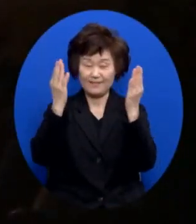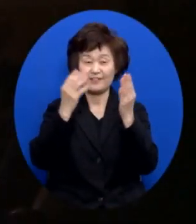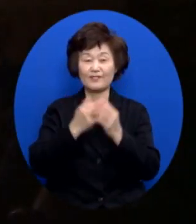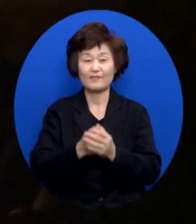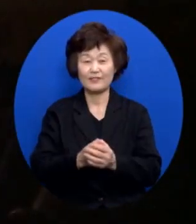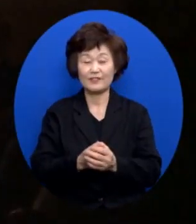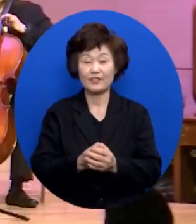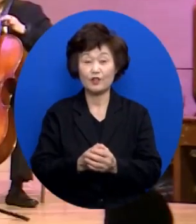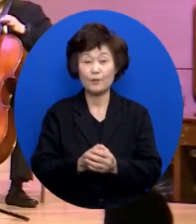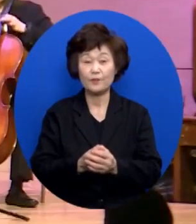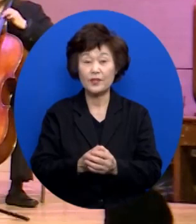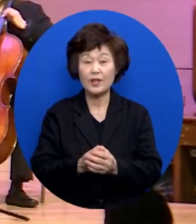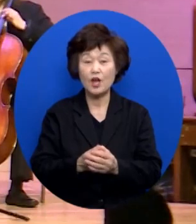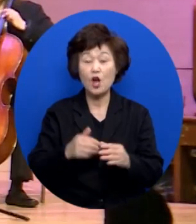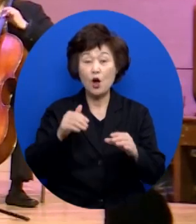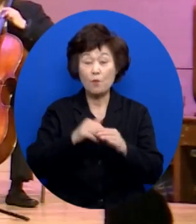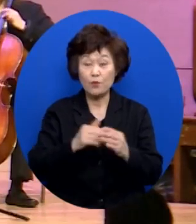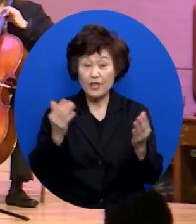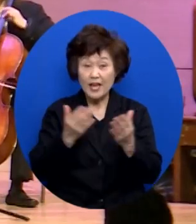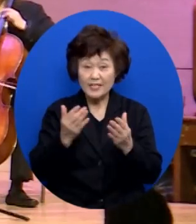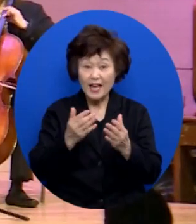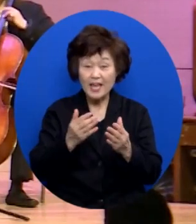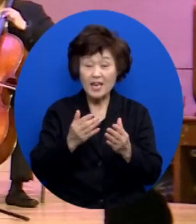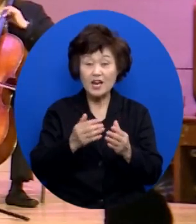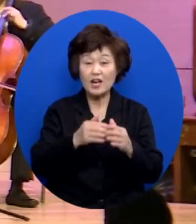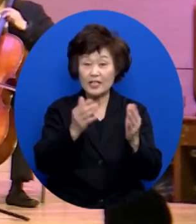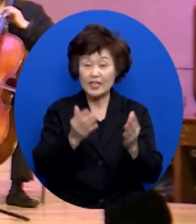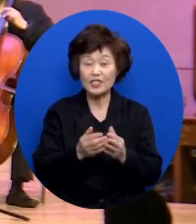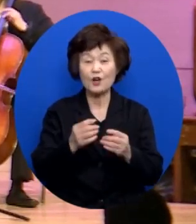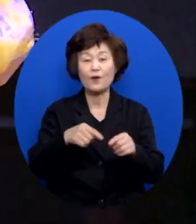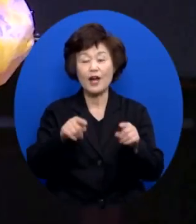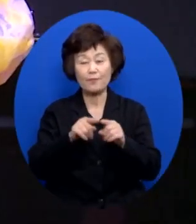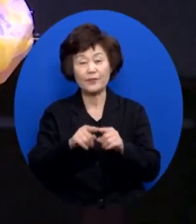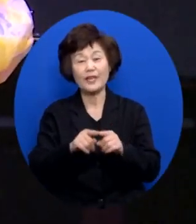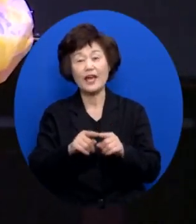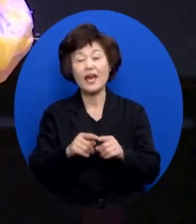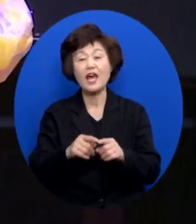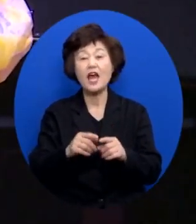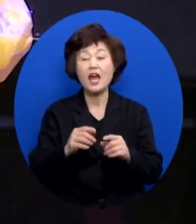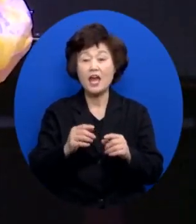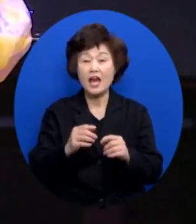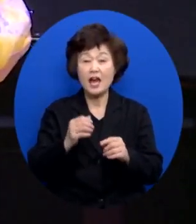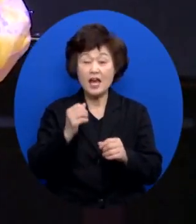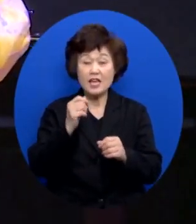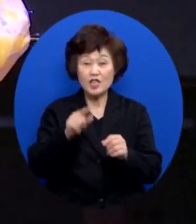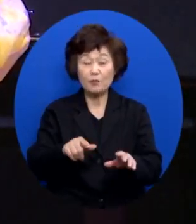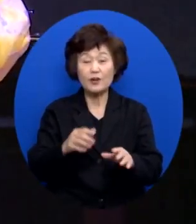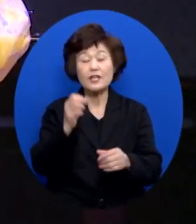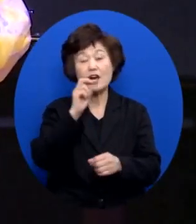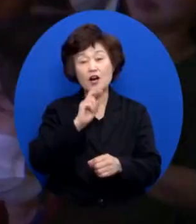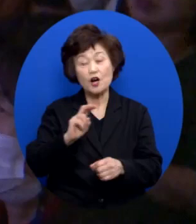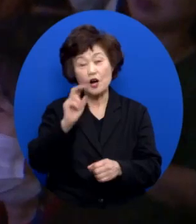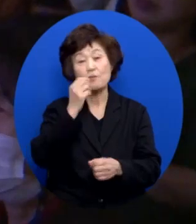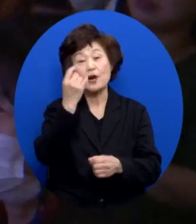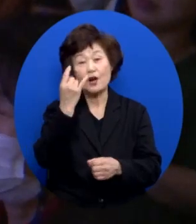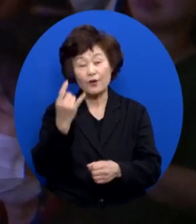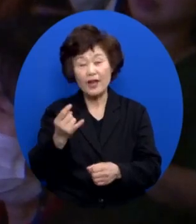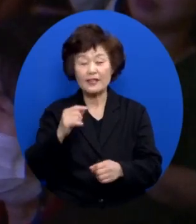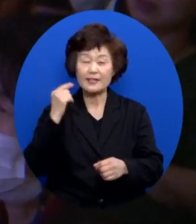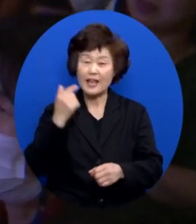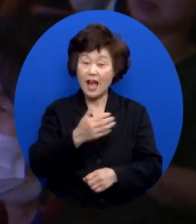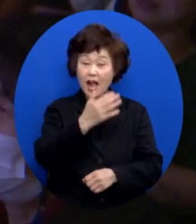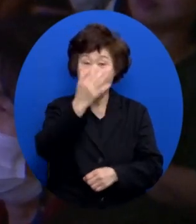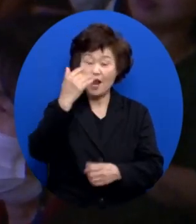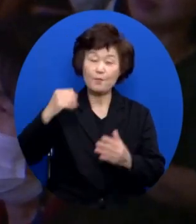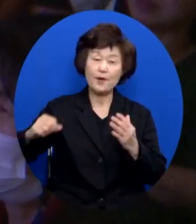안산 소망의 교회 문화사역위원회와 안산시 사이동 주민자치회가 공동으로 주최한 이번 음악회는 아름다운